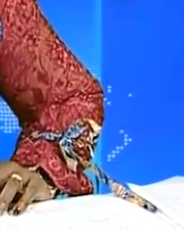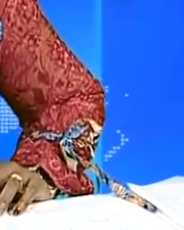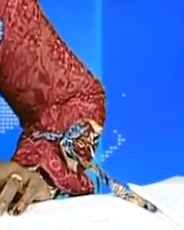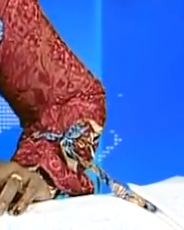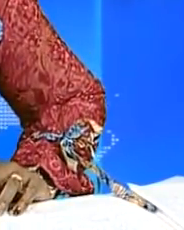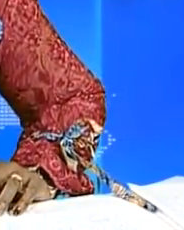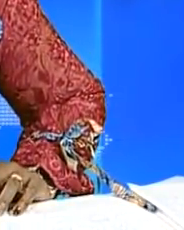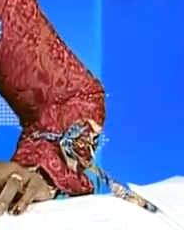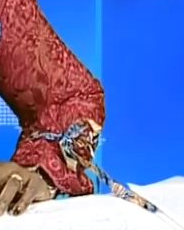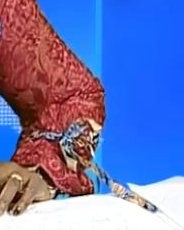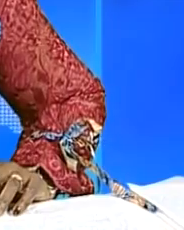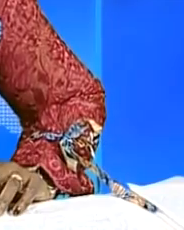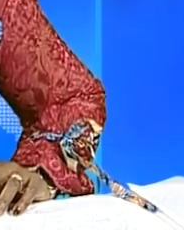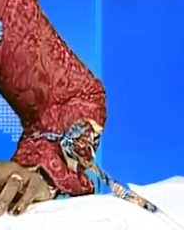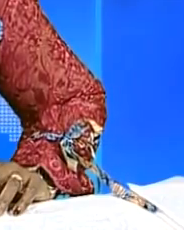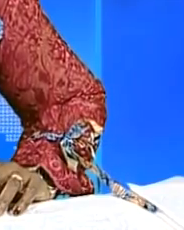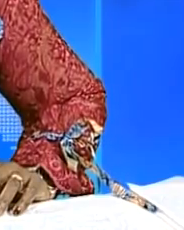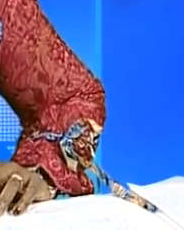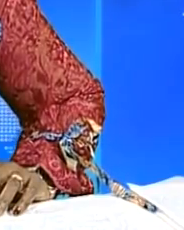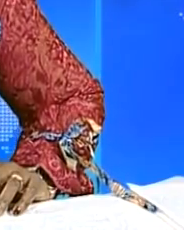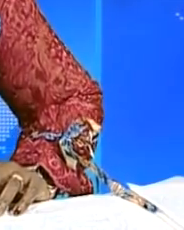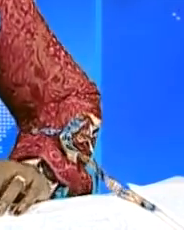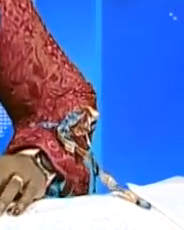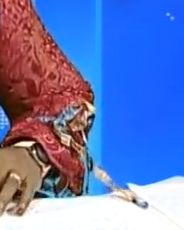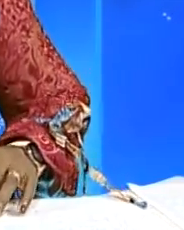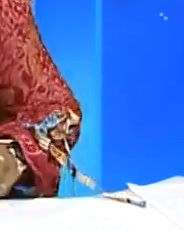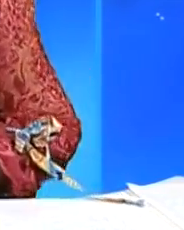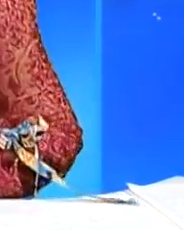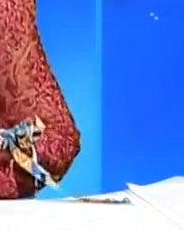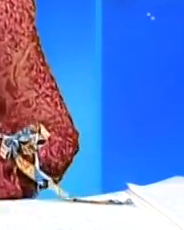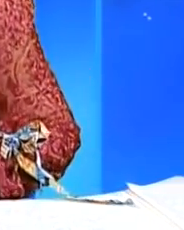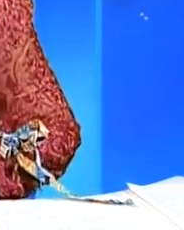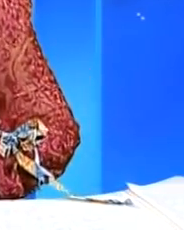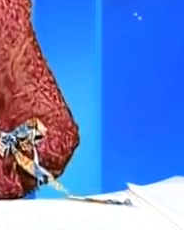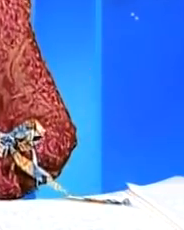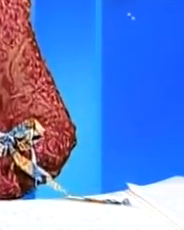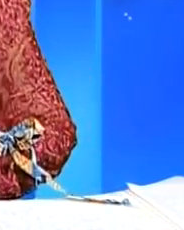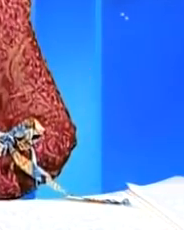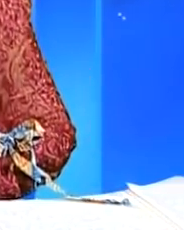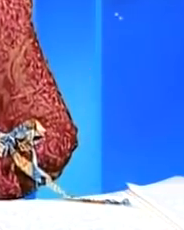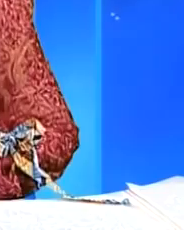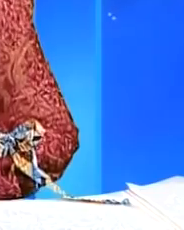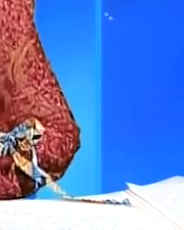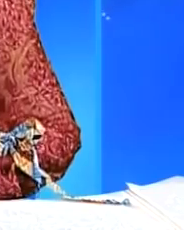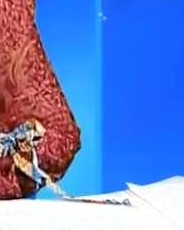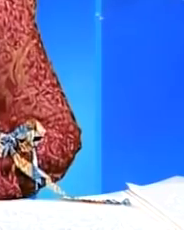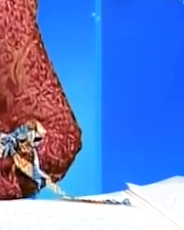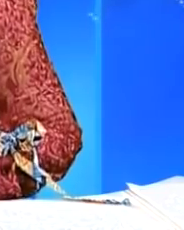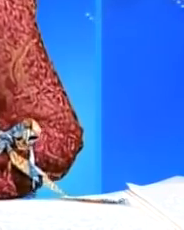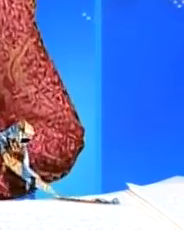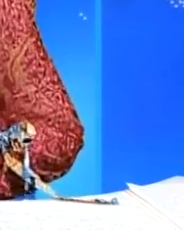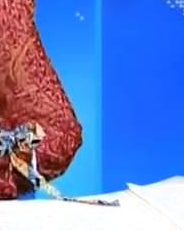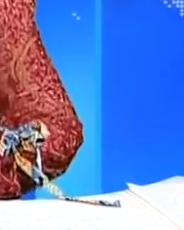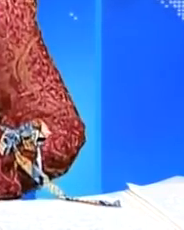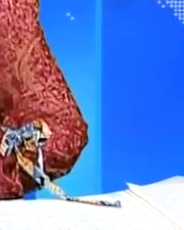société du tombeau a reçu en audience la délégation égyptienne au coeur des échanges la coopération bilatérale entre la république démocratique du congo et les